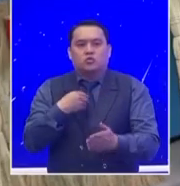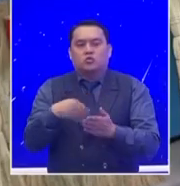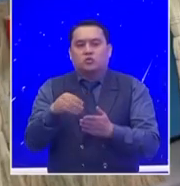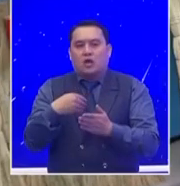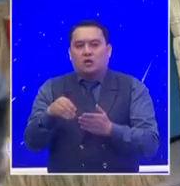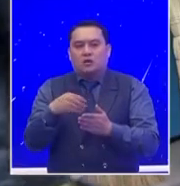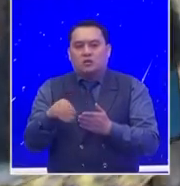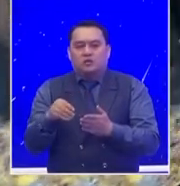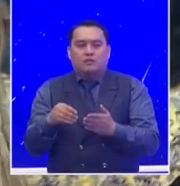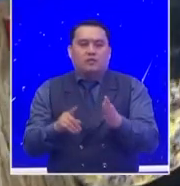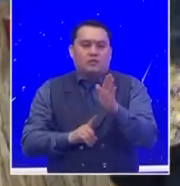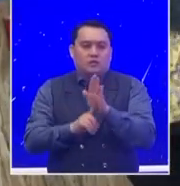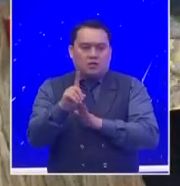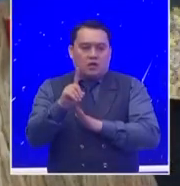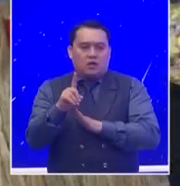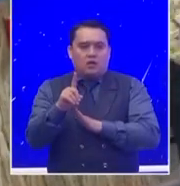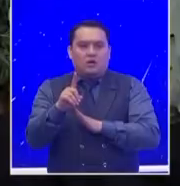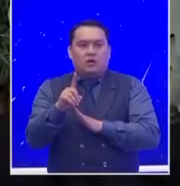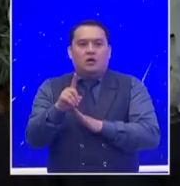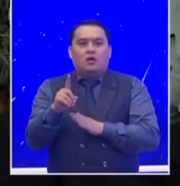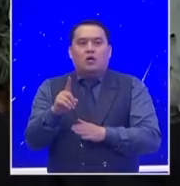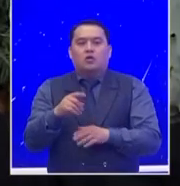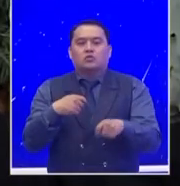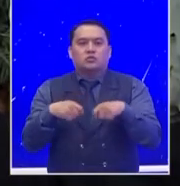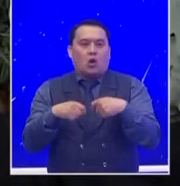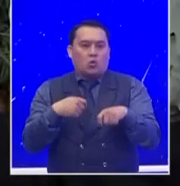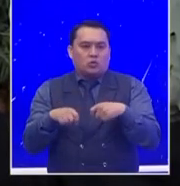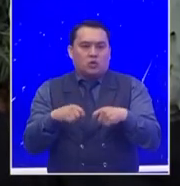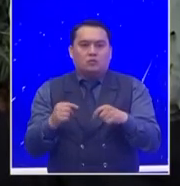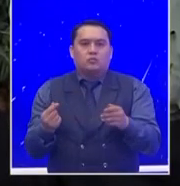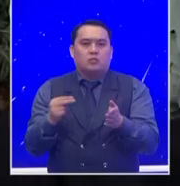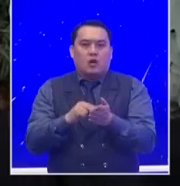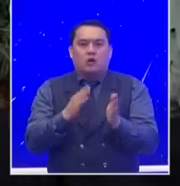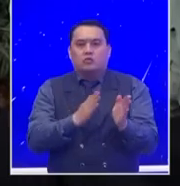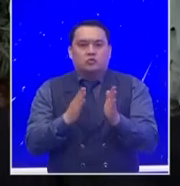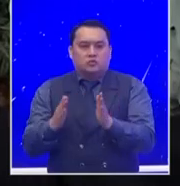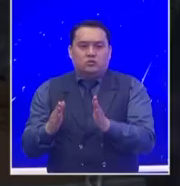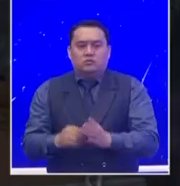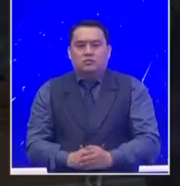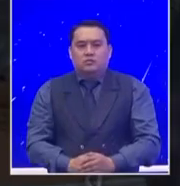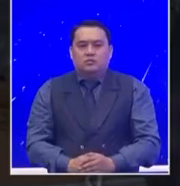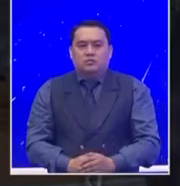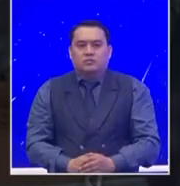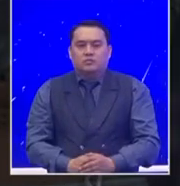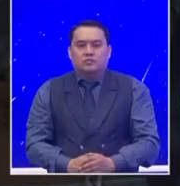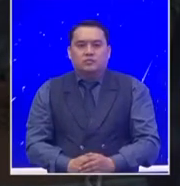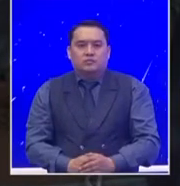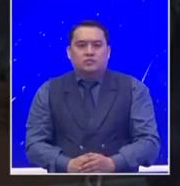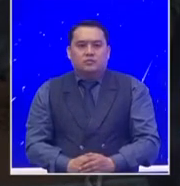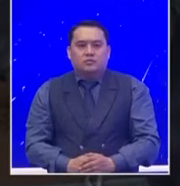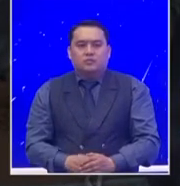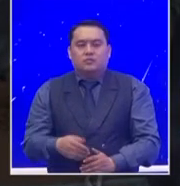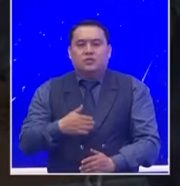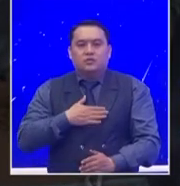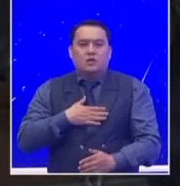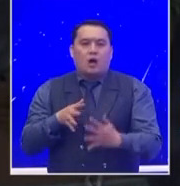шөпті жаппай сатып алуда. Киесінен қорыққан саудагерлер де бағаны тұрақты ұстап отыр. Жан жақтан келіп,